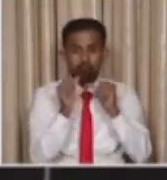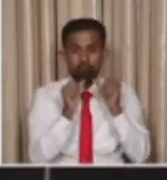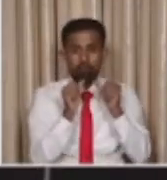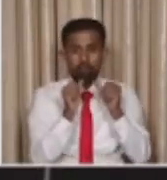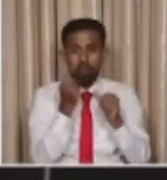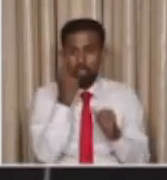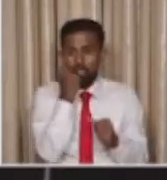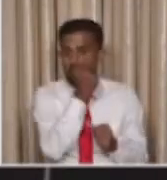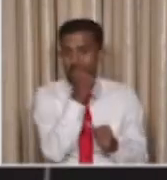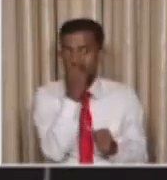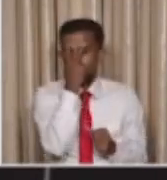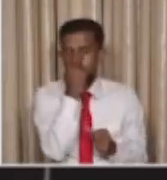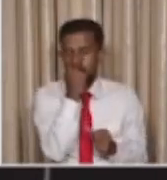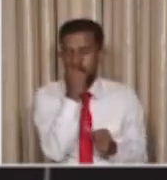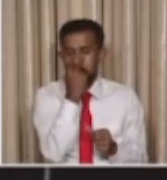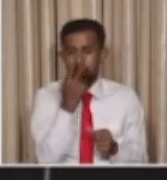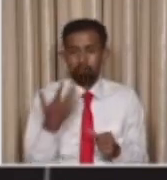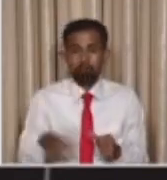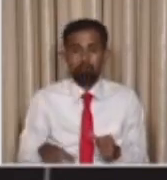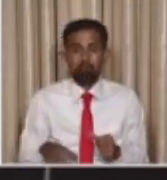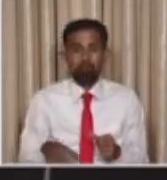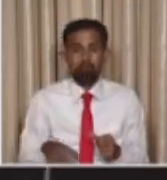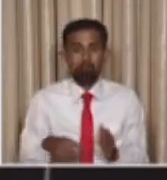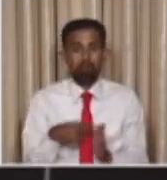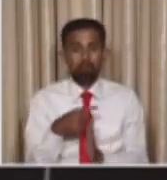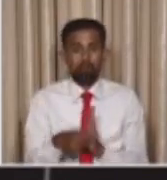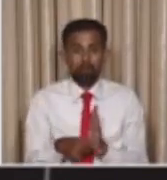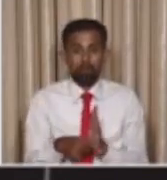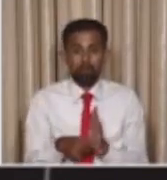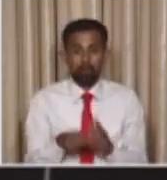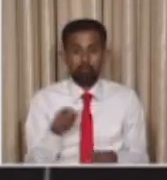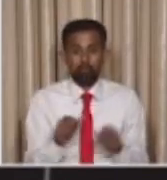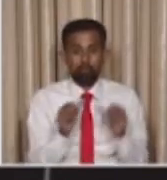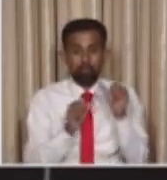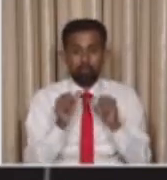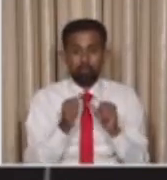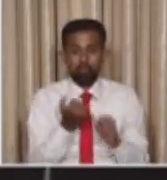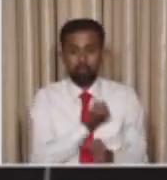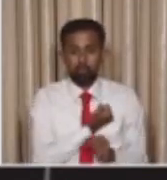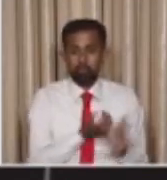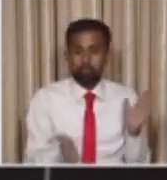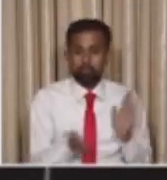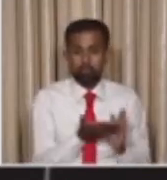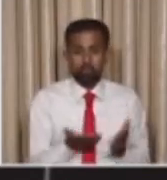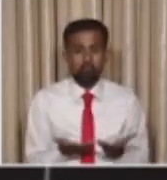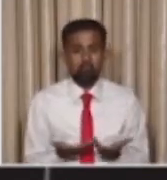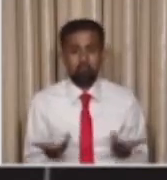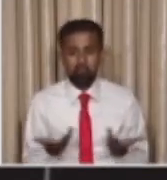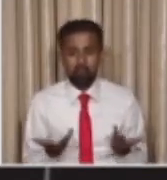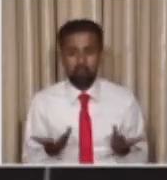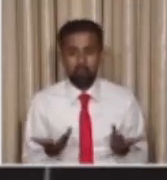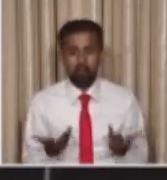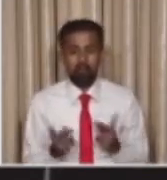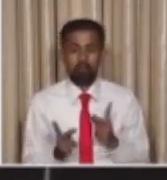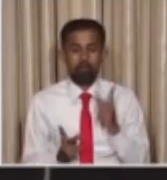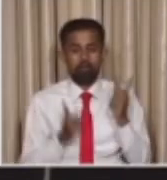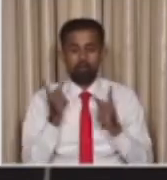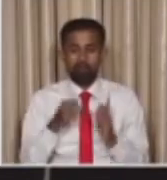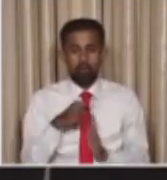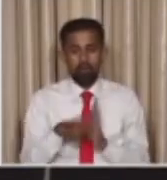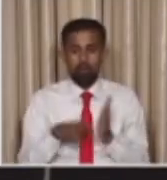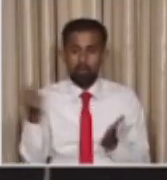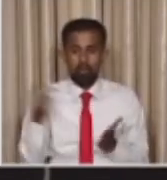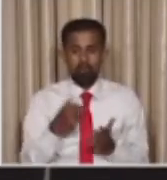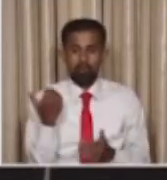නිසා ඇස් අන්ධ වෙලා දැන් රටේ ඉන්න අයට ඖෂධ ගන්න රෝහලකට යන්න බැරි තත්ත්වයක් තියෙද්දි සංචාරකයන් රටට